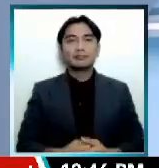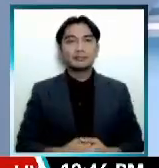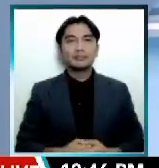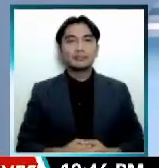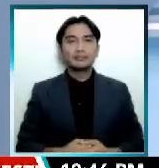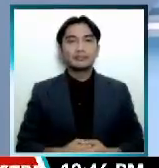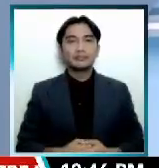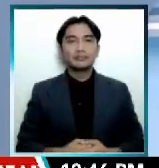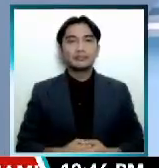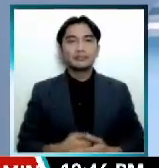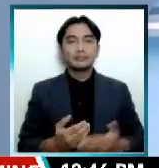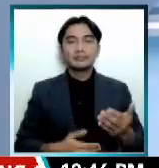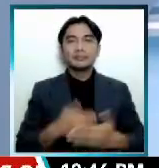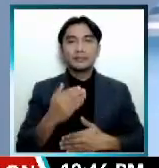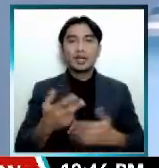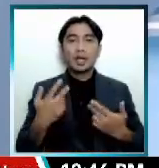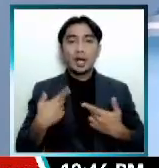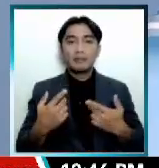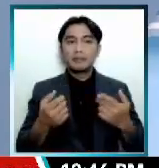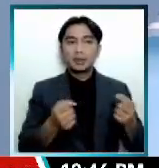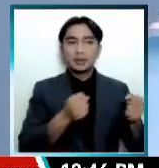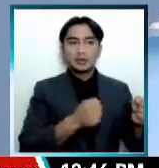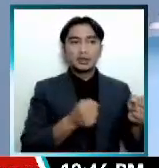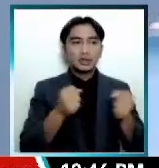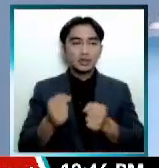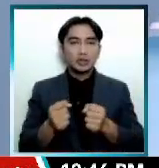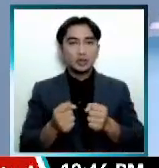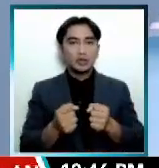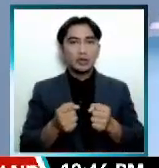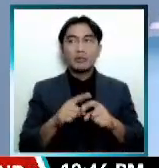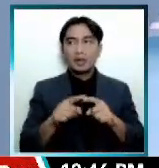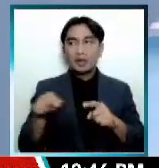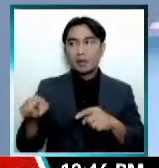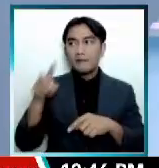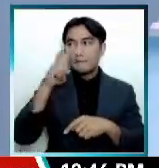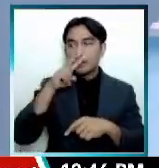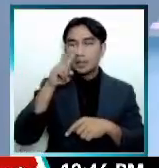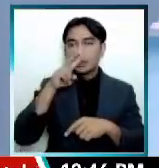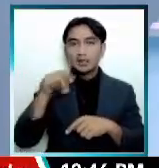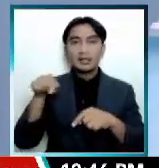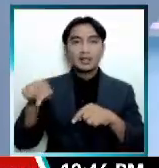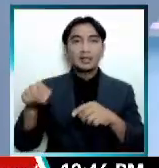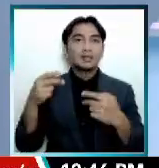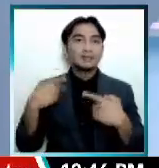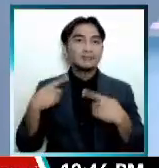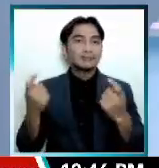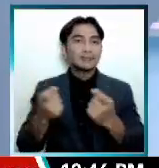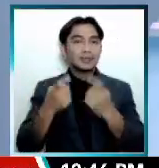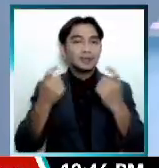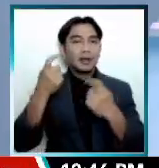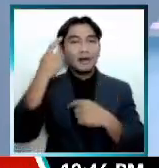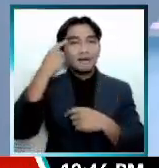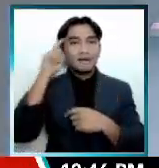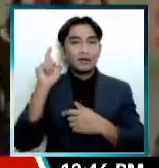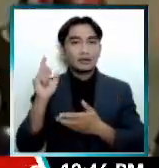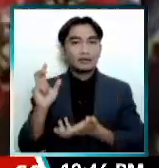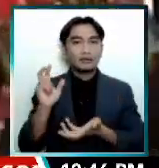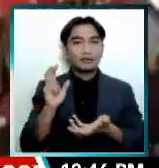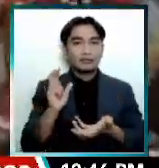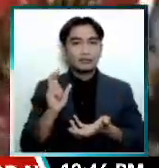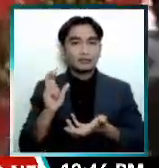Maliban sa sinulog, dalawang festivals pa sa Visayas ang ipinagdiriwang ngayon para kay Señor Santo Niño.